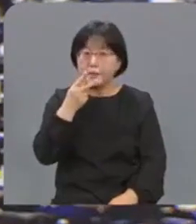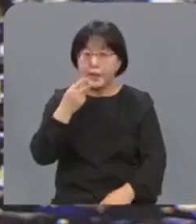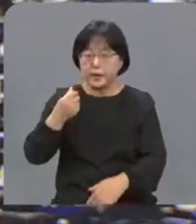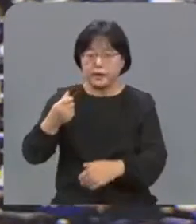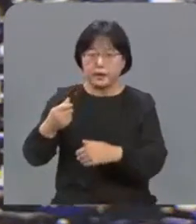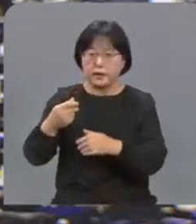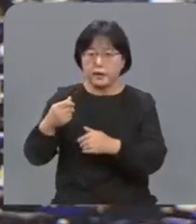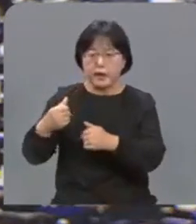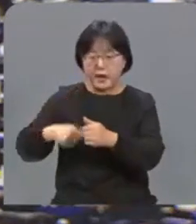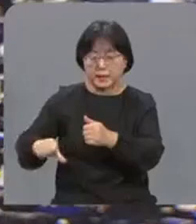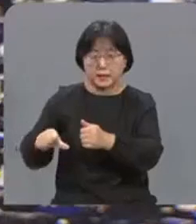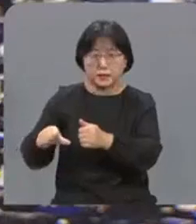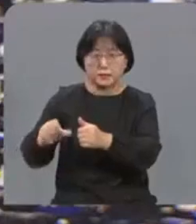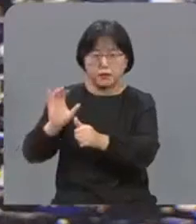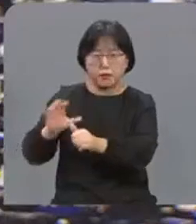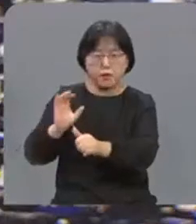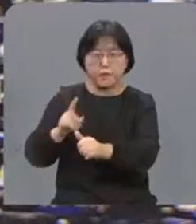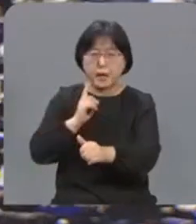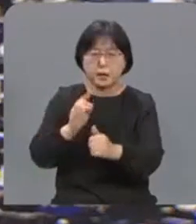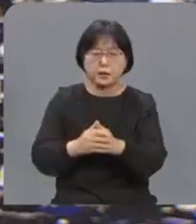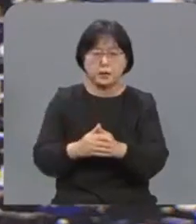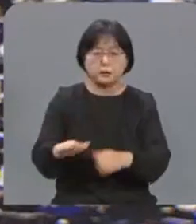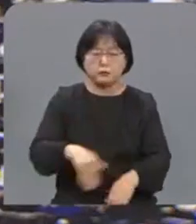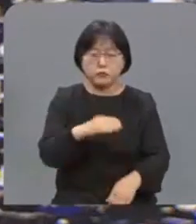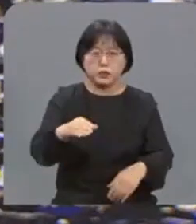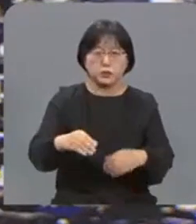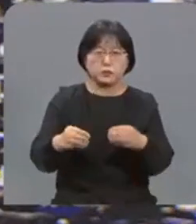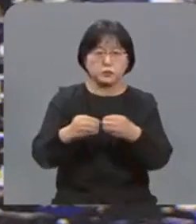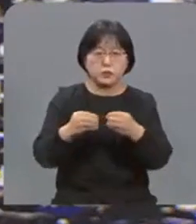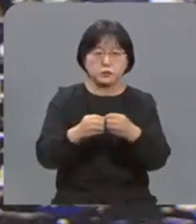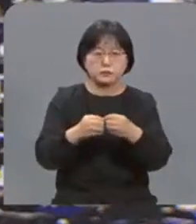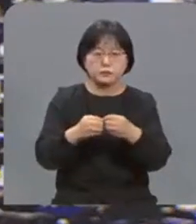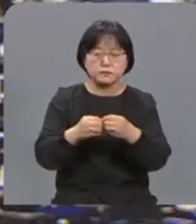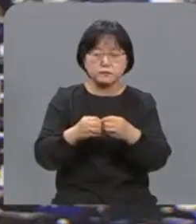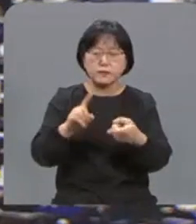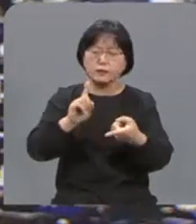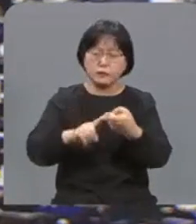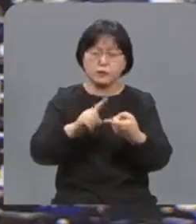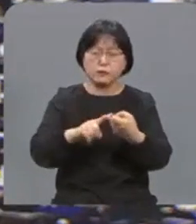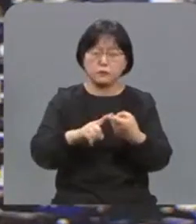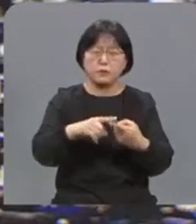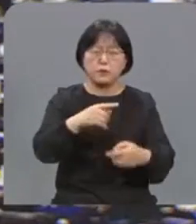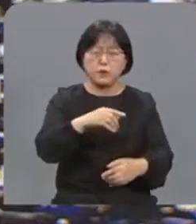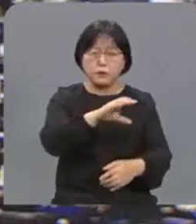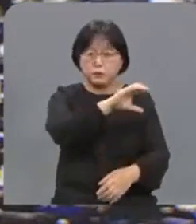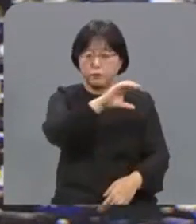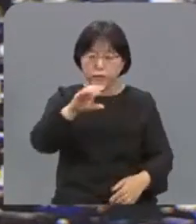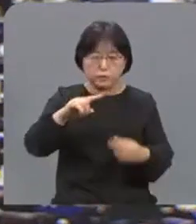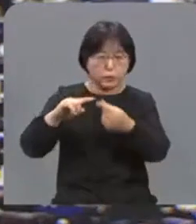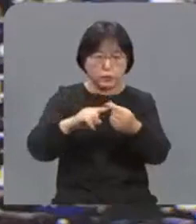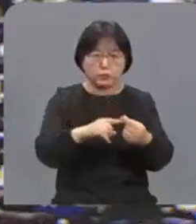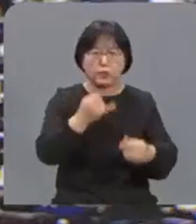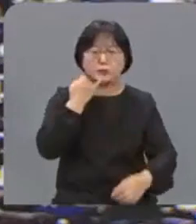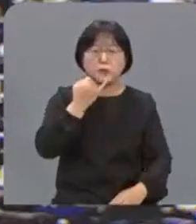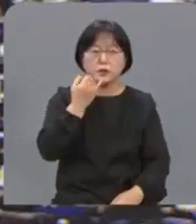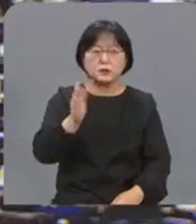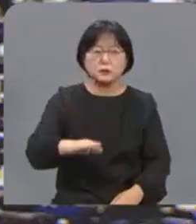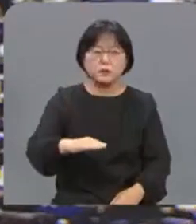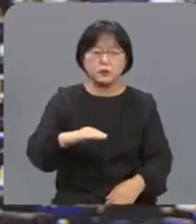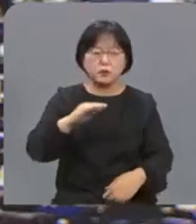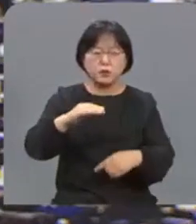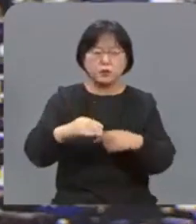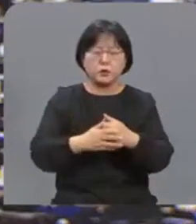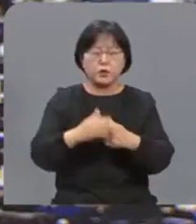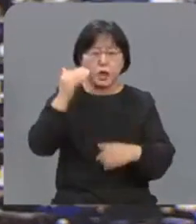아들을 혼낸다. 라고 할 때 우리 문장에는 이 문장이 전혀 어색하지 않는 문장이잖아요. 근데 이 문장을